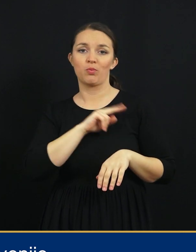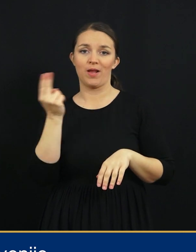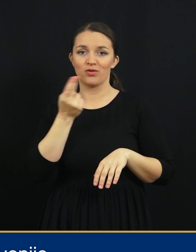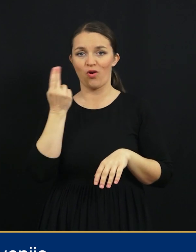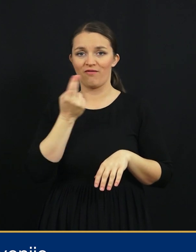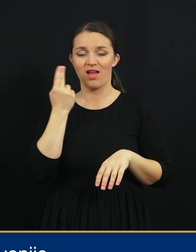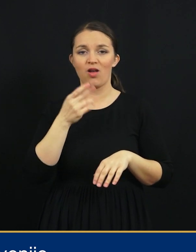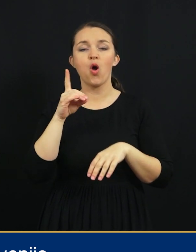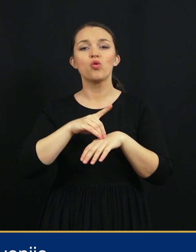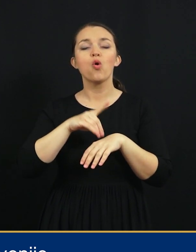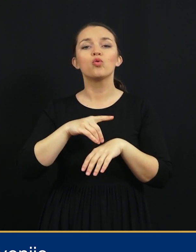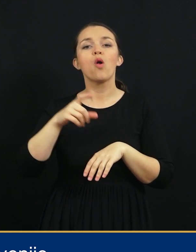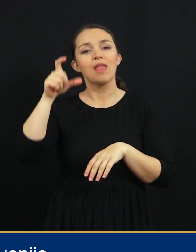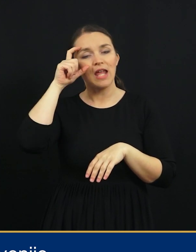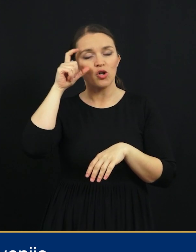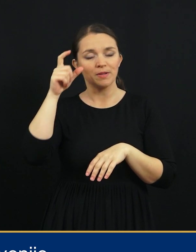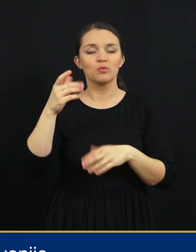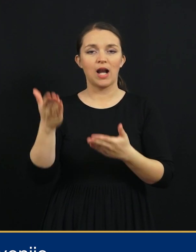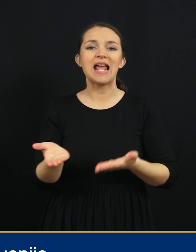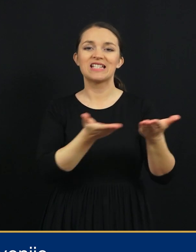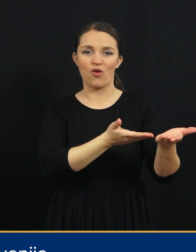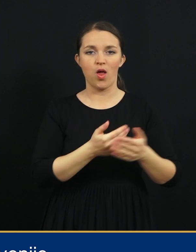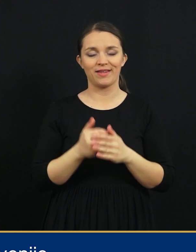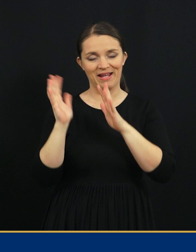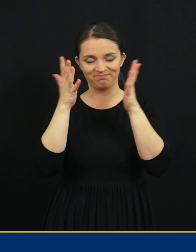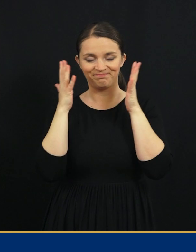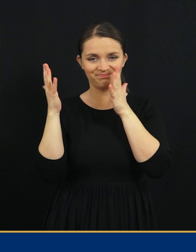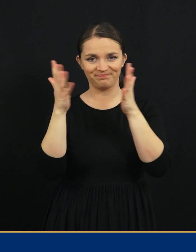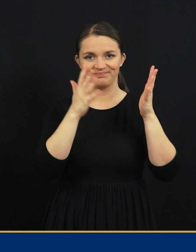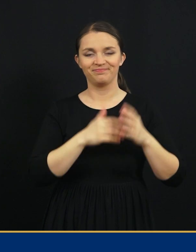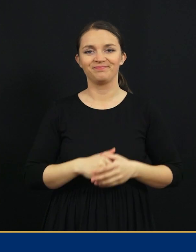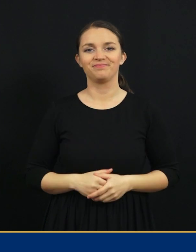Republike Slovenije, dr. Natašo Pirc Musar. Izvolite.